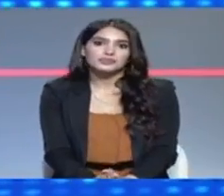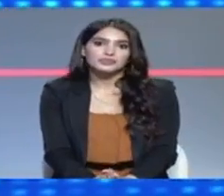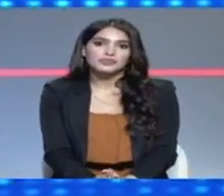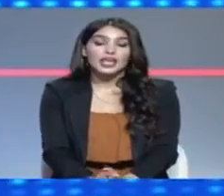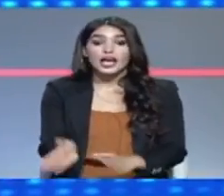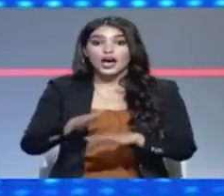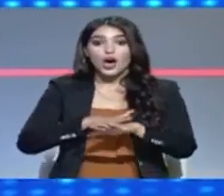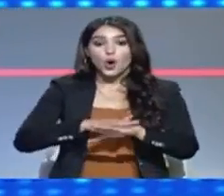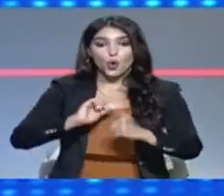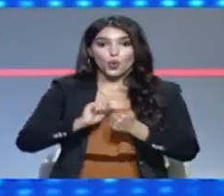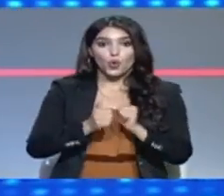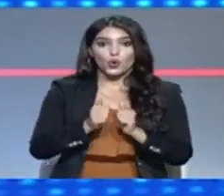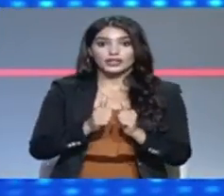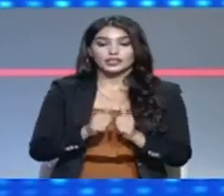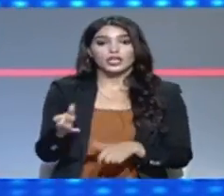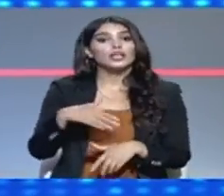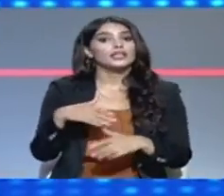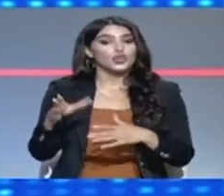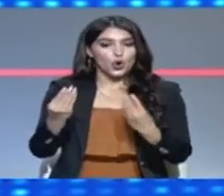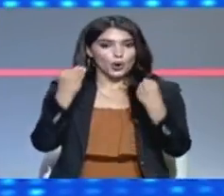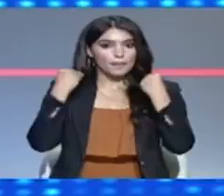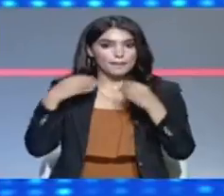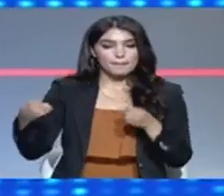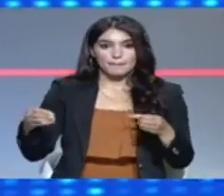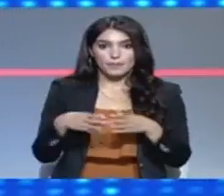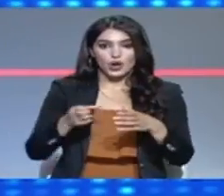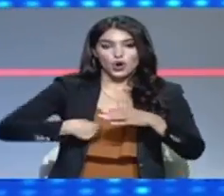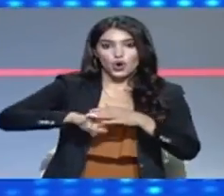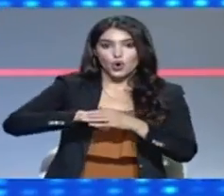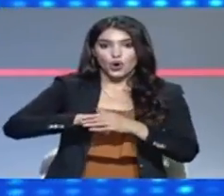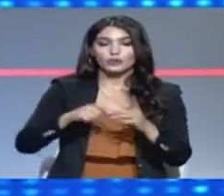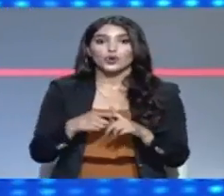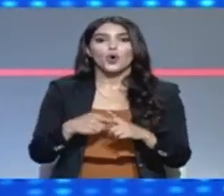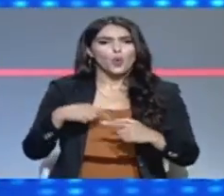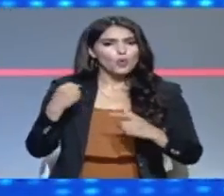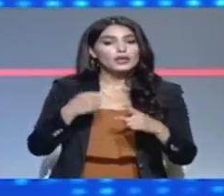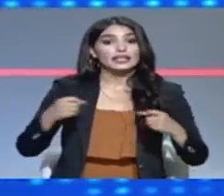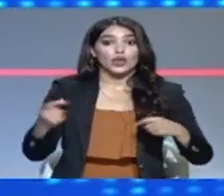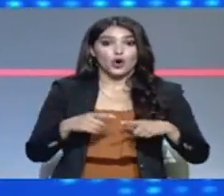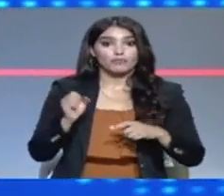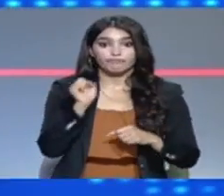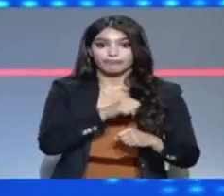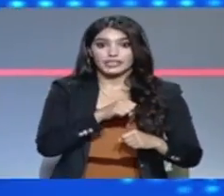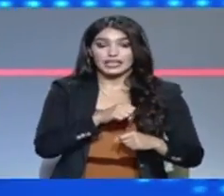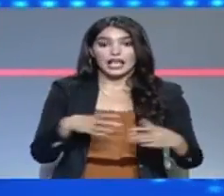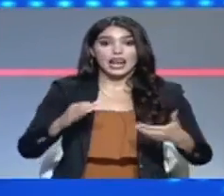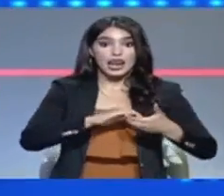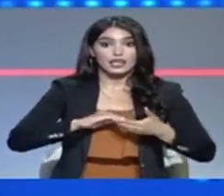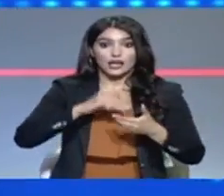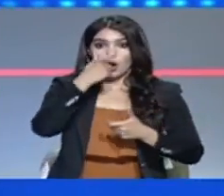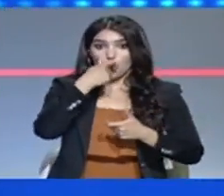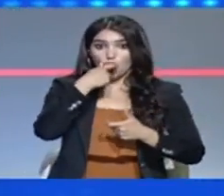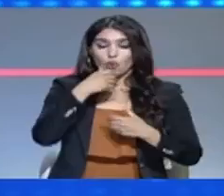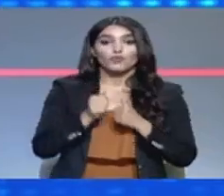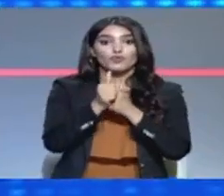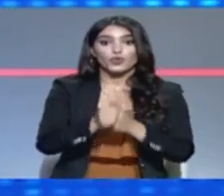إلى أخبار الرياضة، ألحق النادي البنزرتي الذي يصارع من أجل البقاء الهزيمة بضيفه الاتحاد المنستيري في